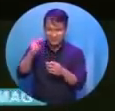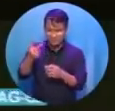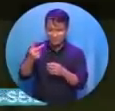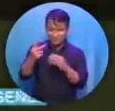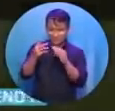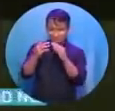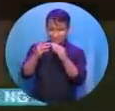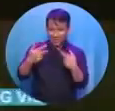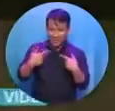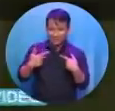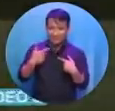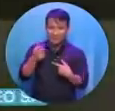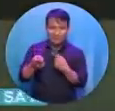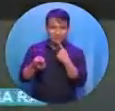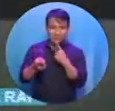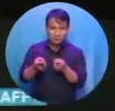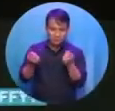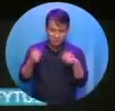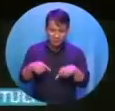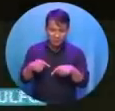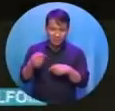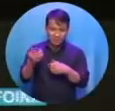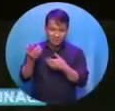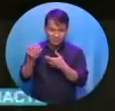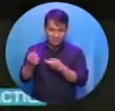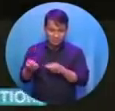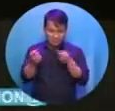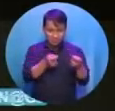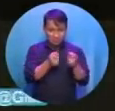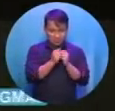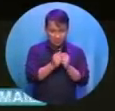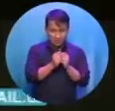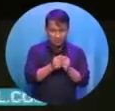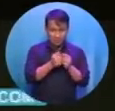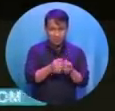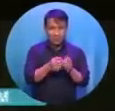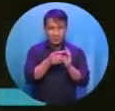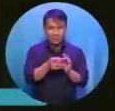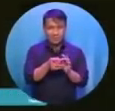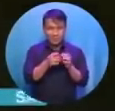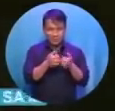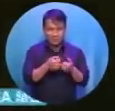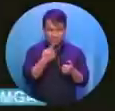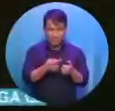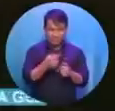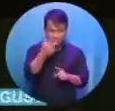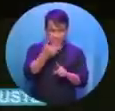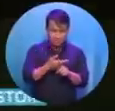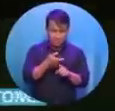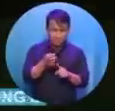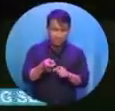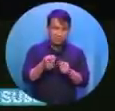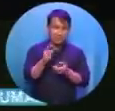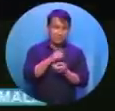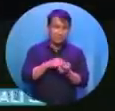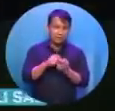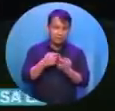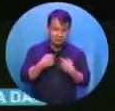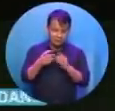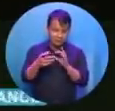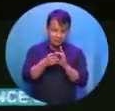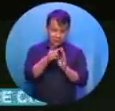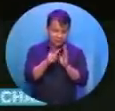po tayong cohabitation na naganap. Dahil nga po sila ay nagtagal lang ang relasyon nila, sinabi ni Sir, na 3 months, enough na po yun under our law